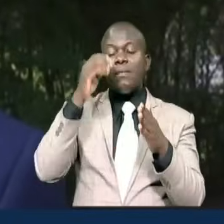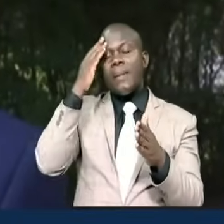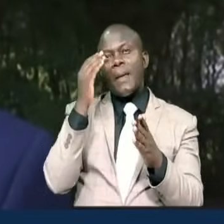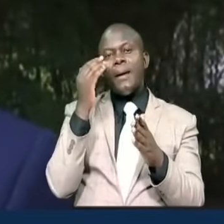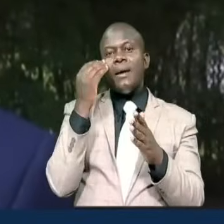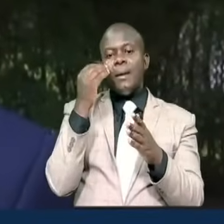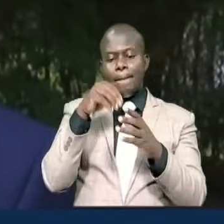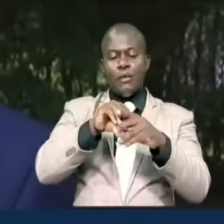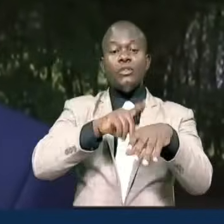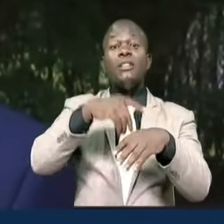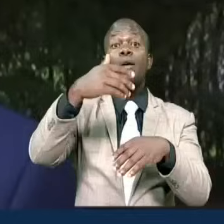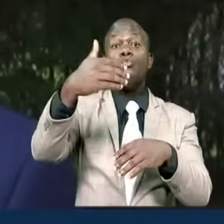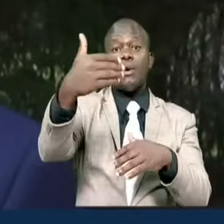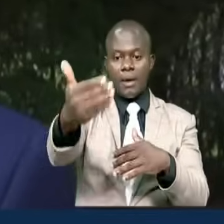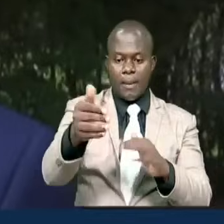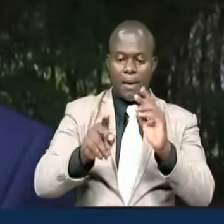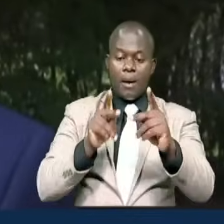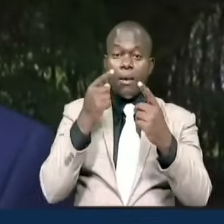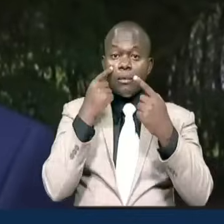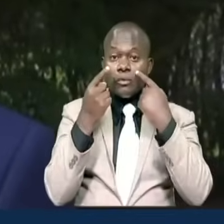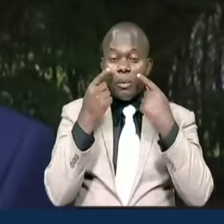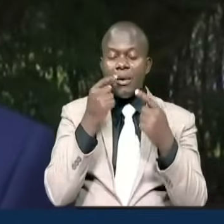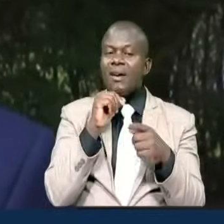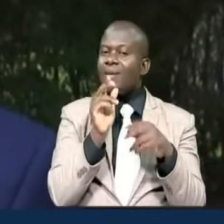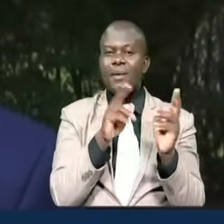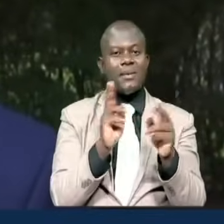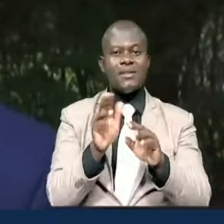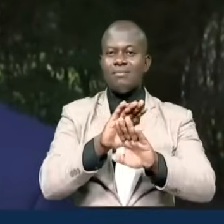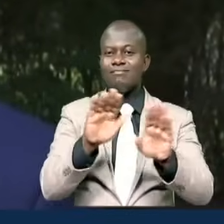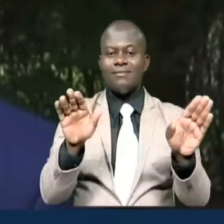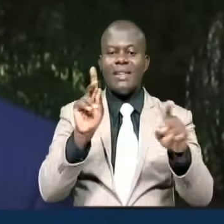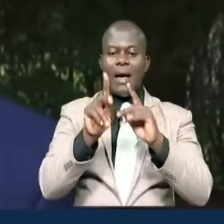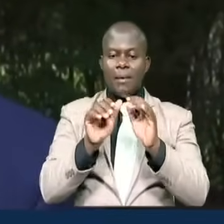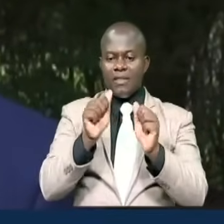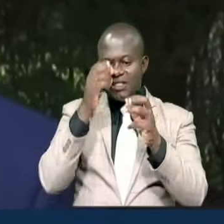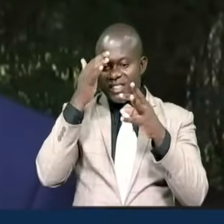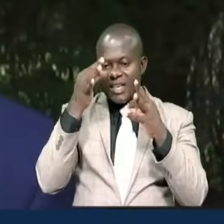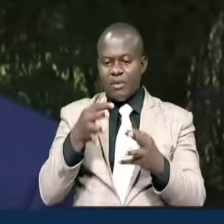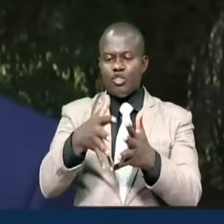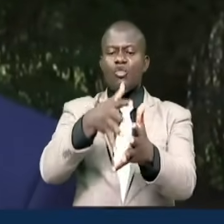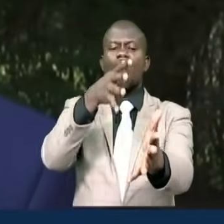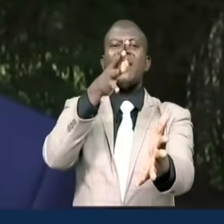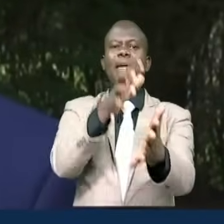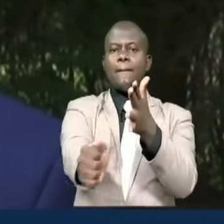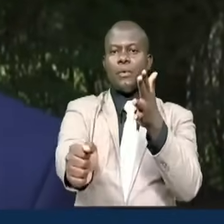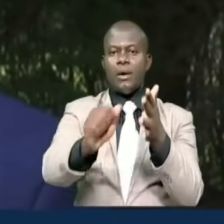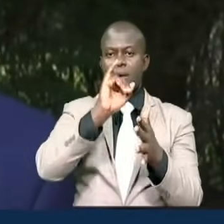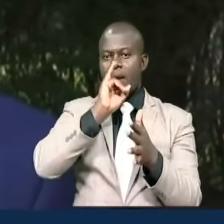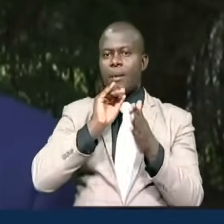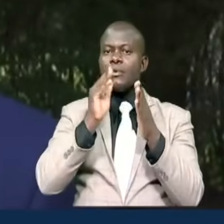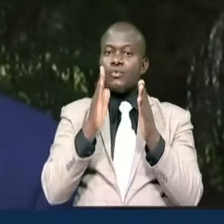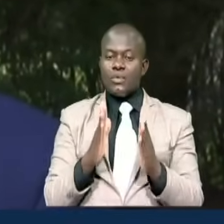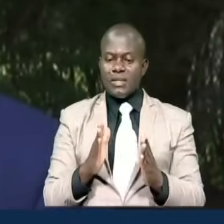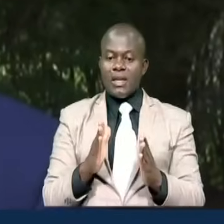gihe runaka bariya abantu tubona ntabwo bari abantu basanzwe, ni abantu bafashe icyemezo cyo kurimbura Abatutsi cyo